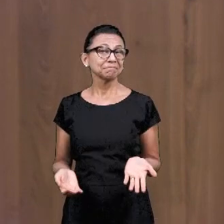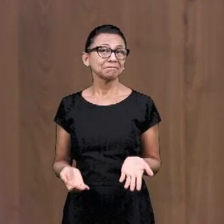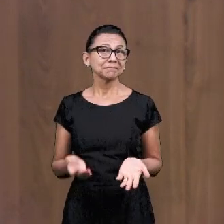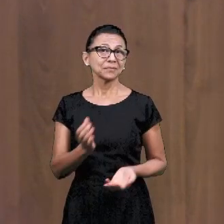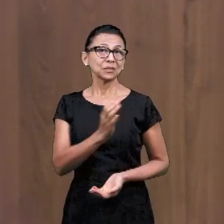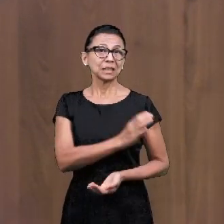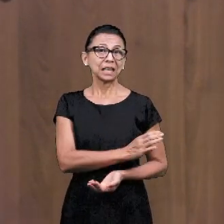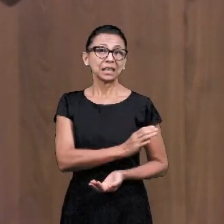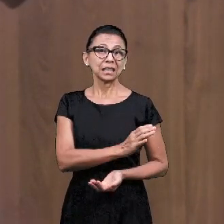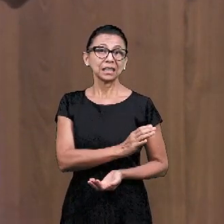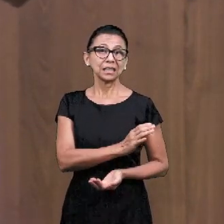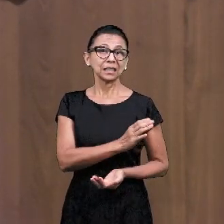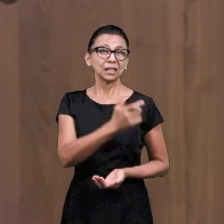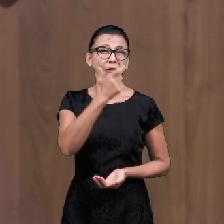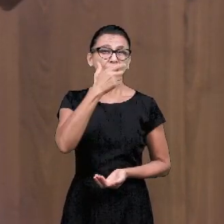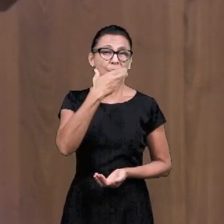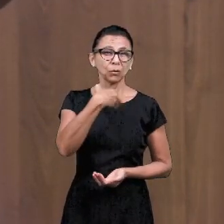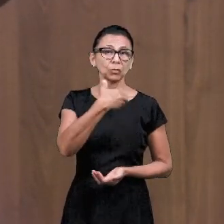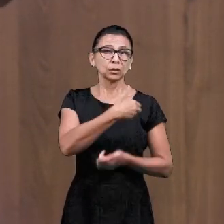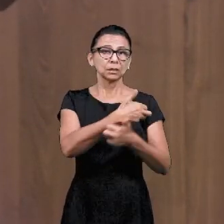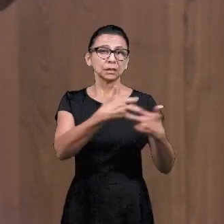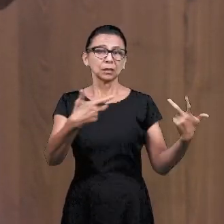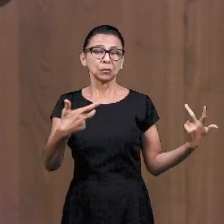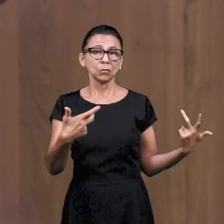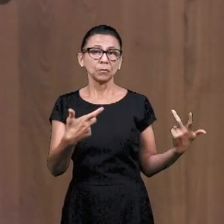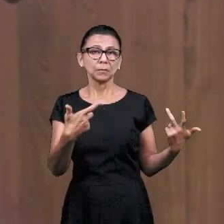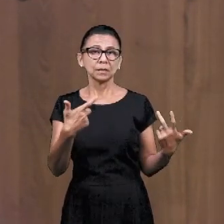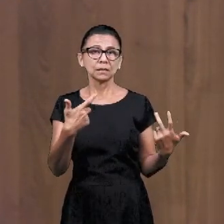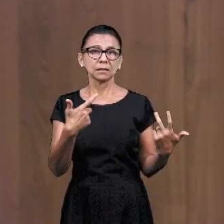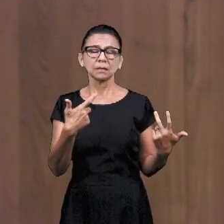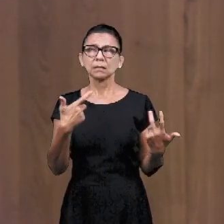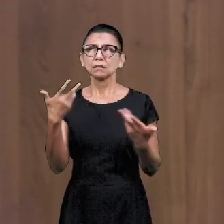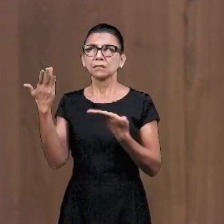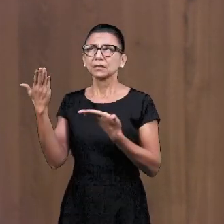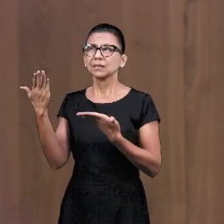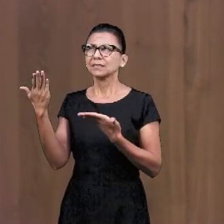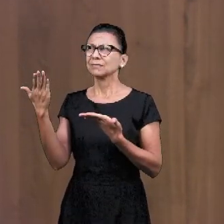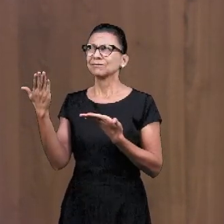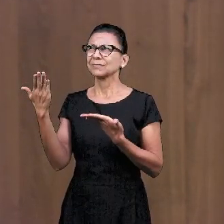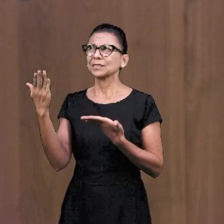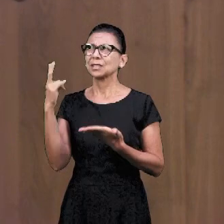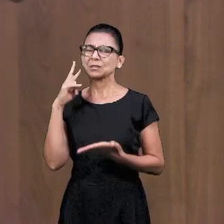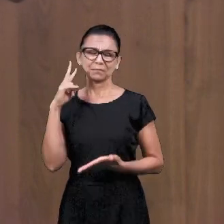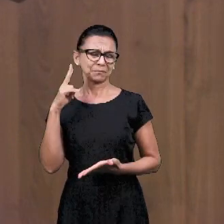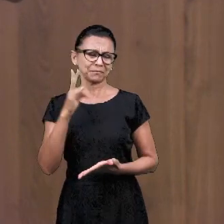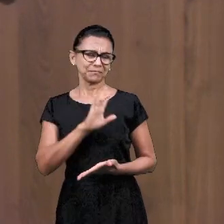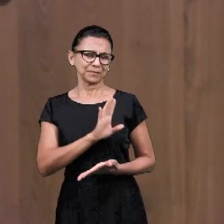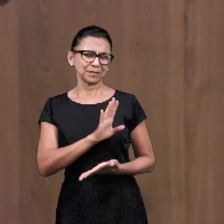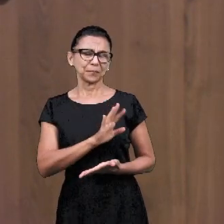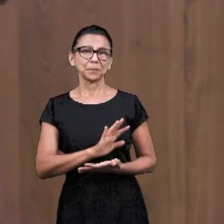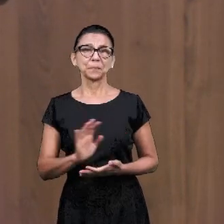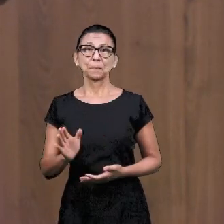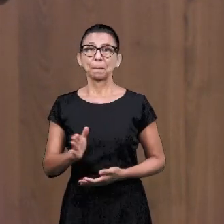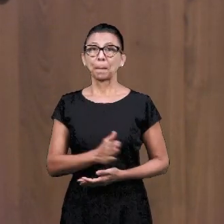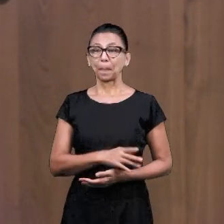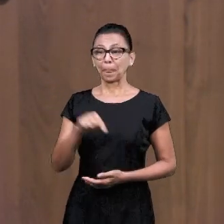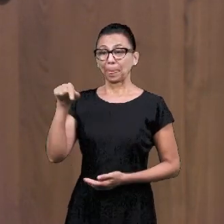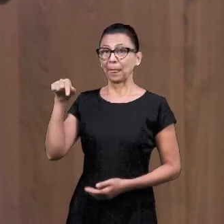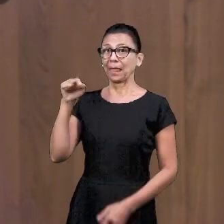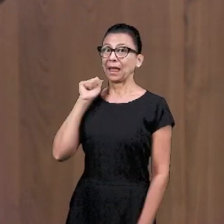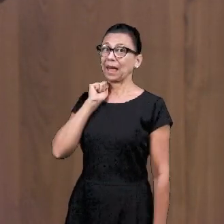Pour cela que son offrande n'a pas été acceptée par Dieu. Aujourd'hui, nous devons être comme